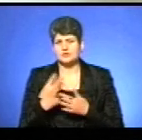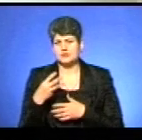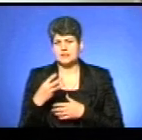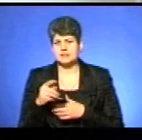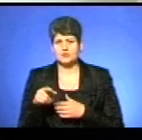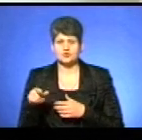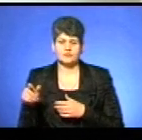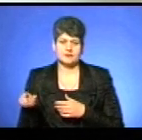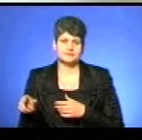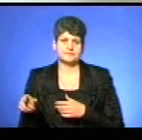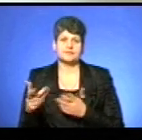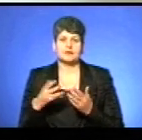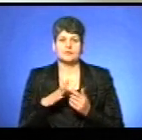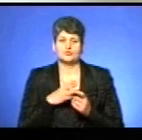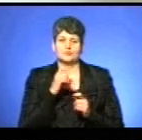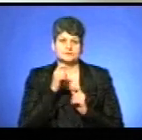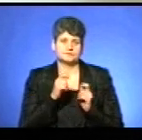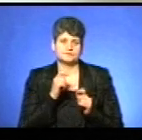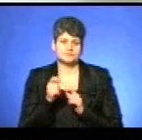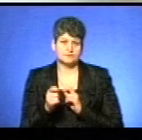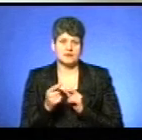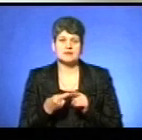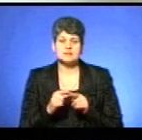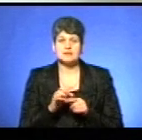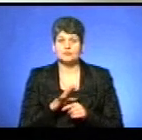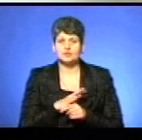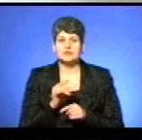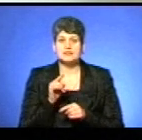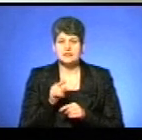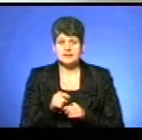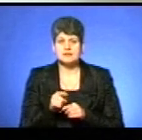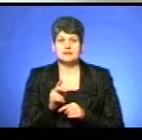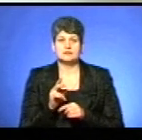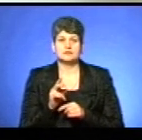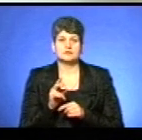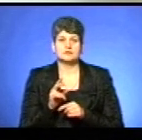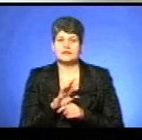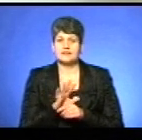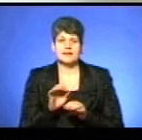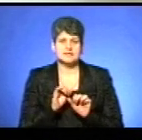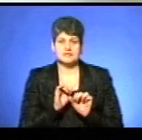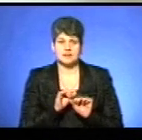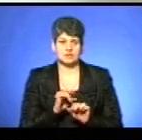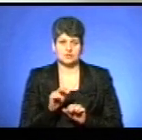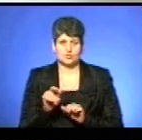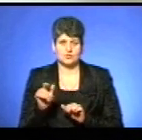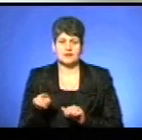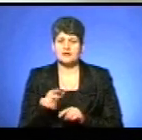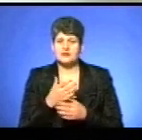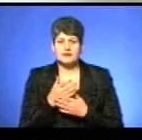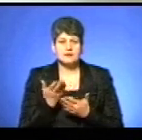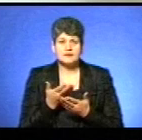чоловік, яким були вручені подарки. Це якраз були ті верства населення незахищених людей, які не